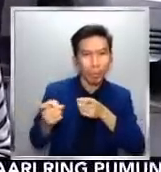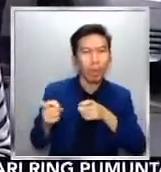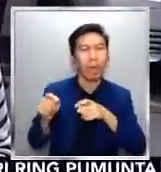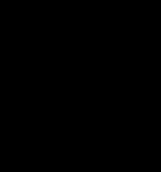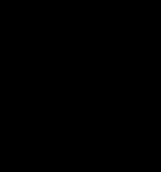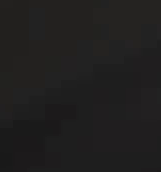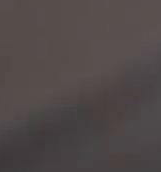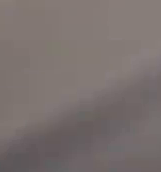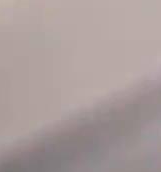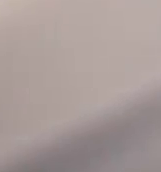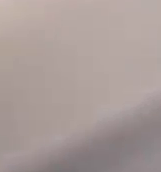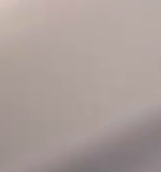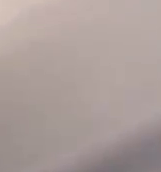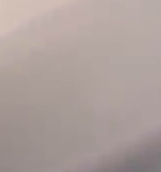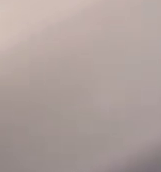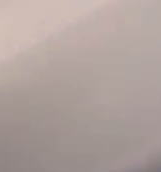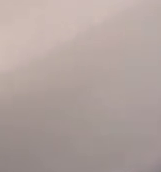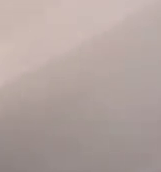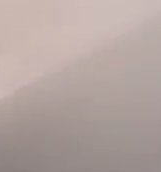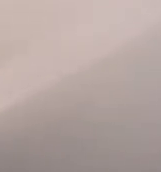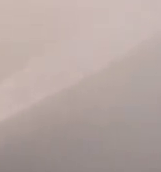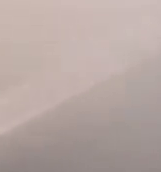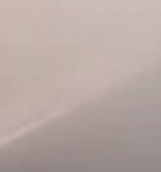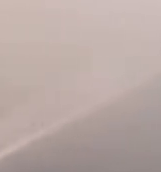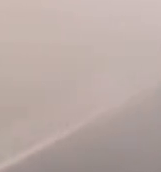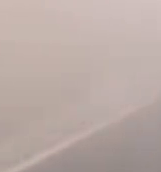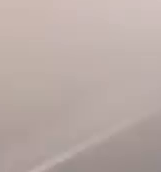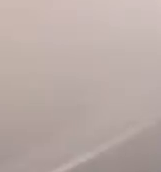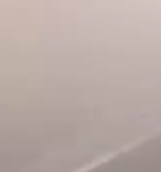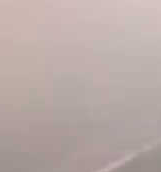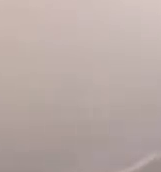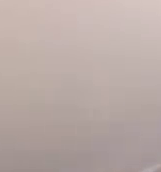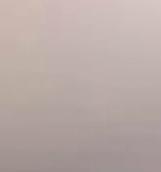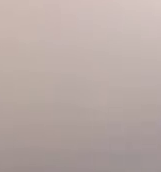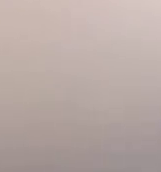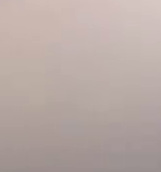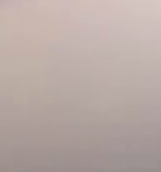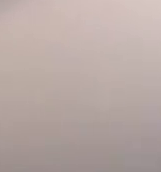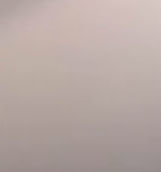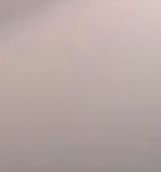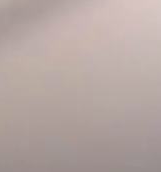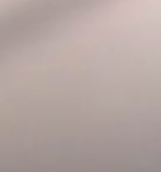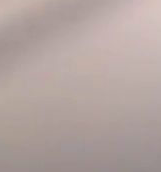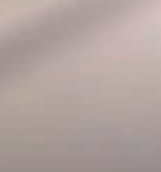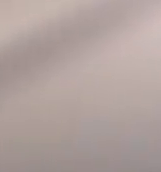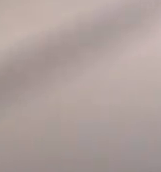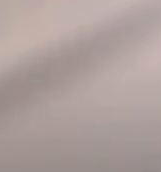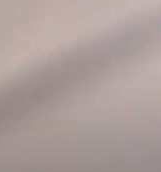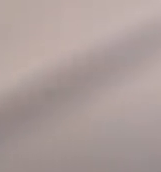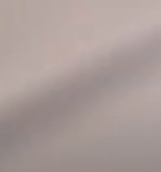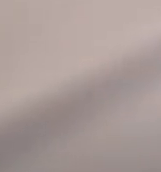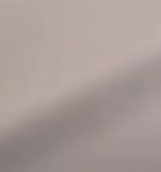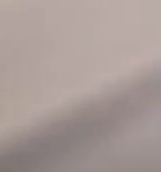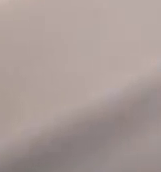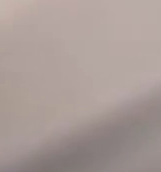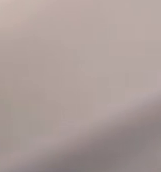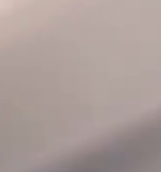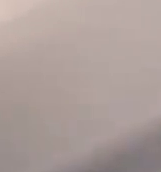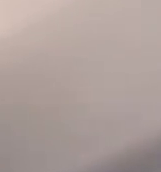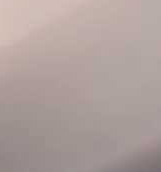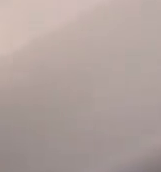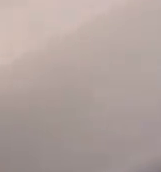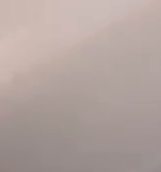oras. Hindi natutulog ang mga balita. Kaya para sa pinakasariwang balita, mag-subscribe kayo sa aming YouTube